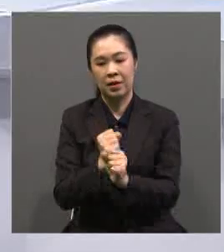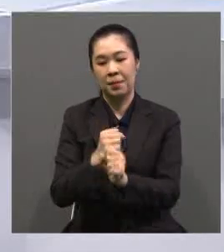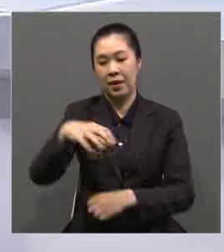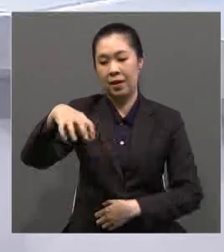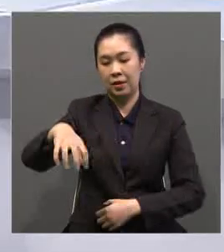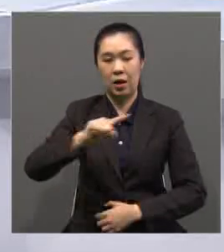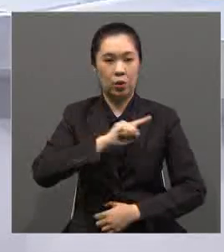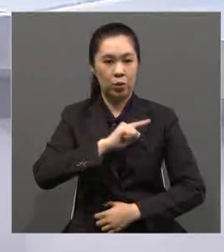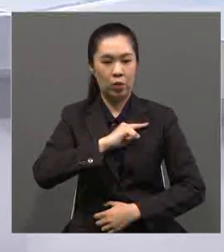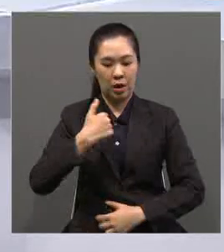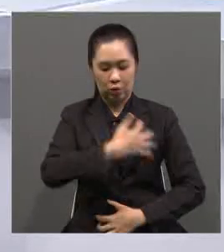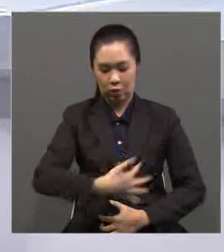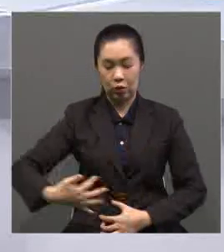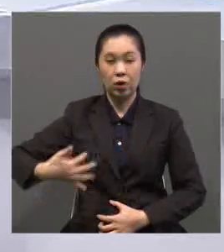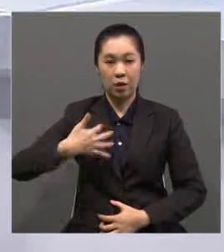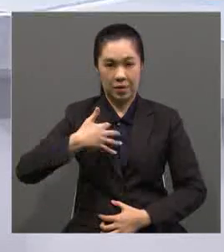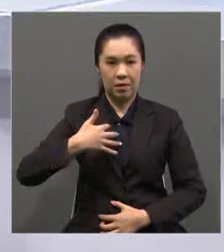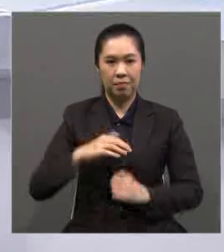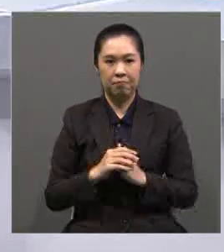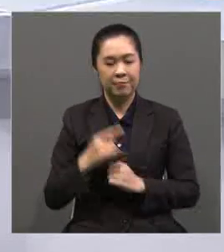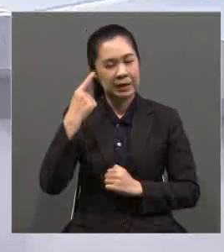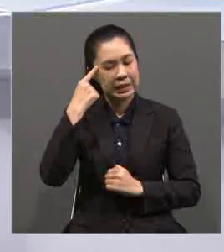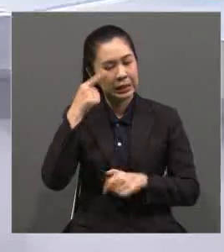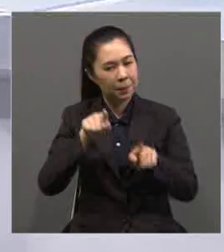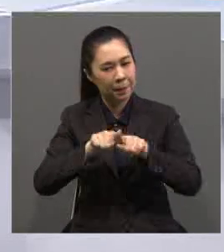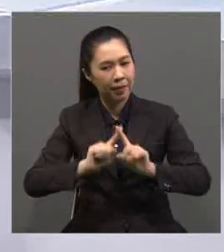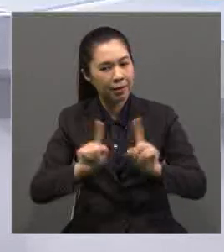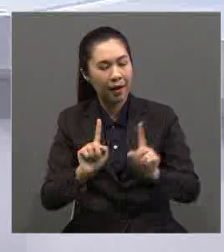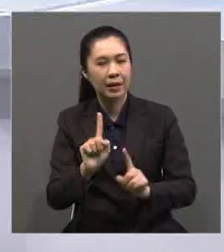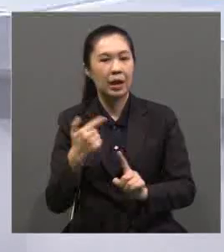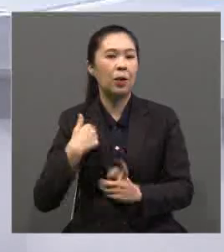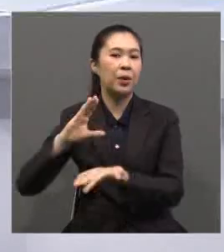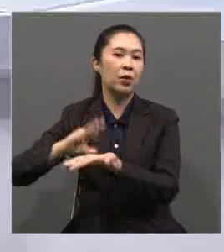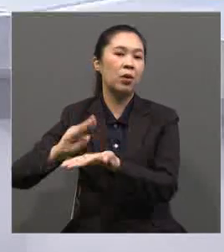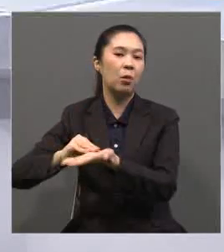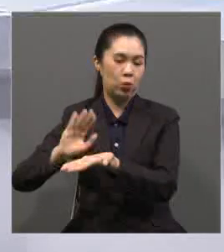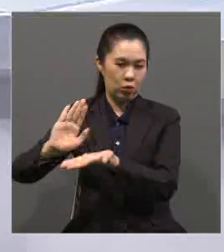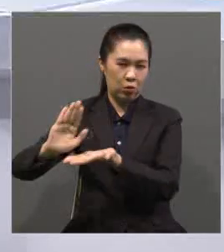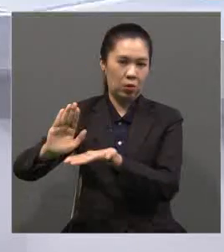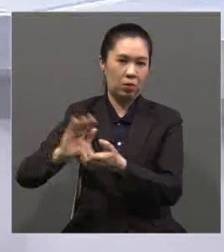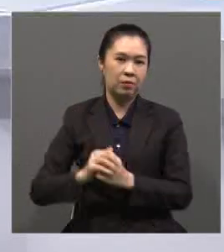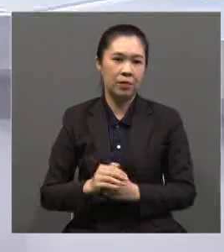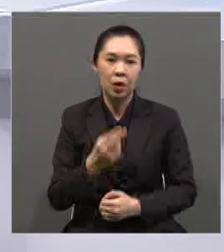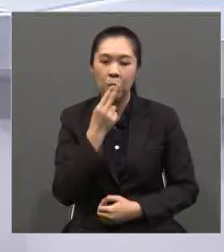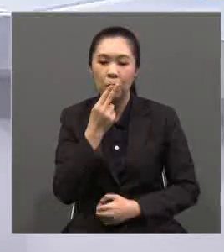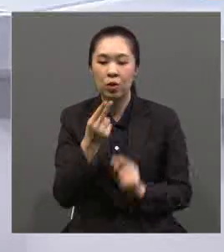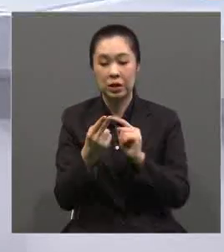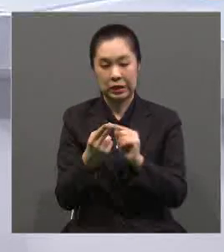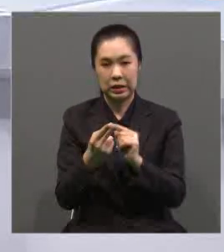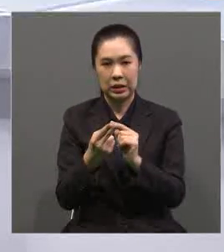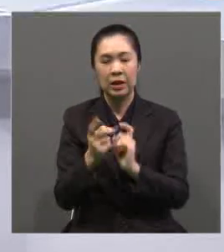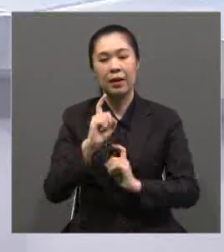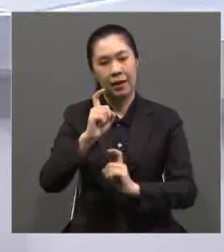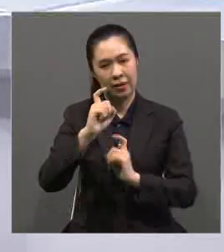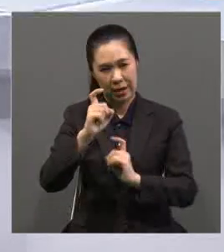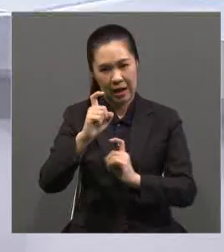ที่เขาดูแลเกี่ยวกับเรื่องของสุขภาพของพี่น้องประชาชนเขาจะว่ายังไงเพราะว่าเขาก็มีข้อมูลรณรงค์กันมาอย่างต่อเนื่องทีเดียวว่าบุหรี่ไฟฟ้าเนี่ยมันอันตร